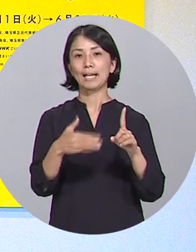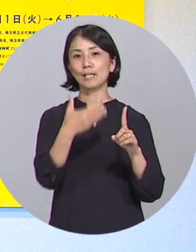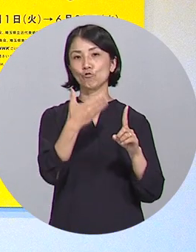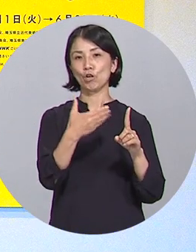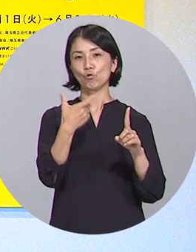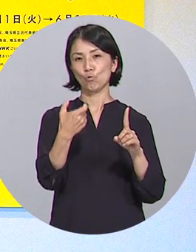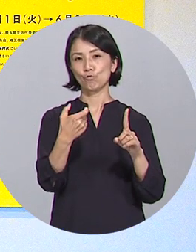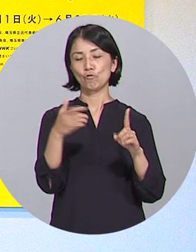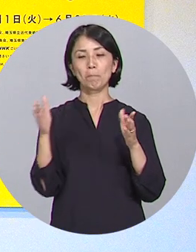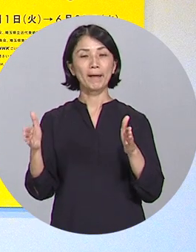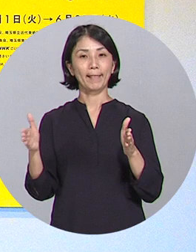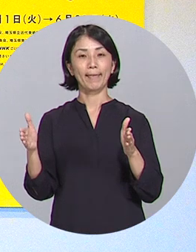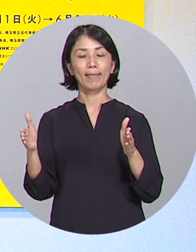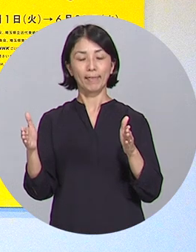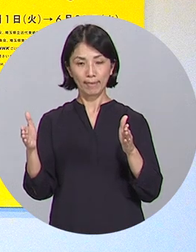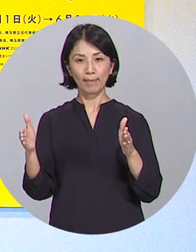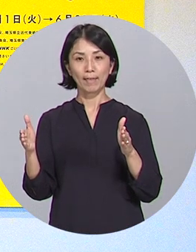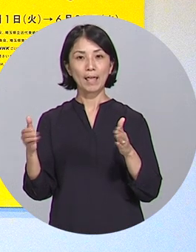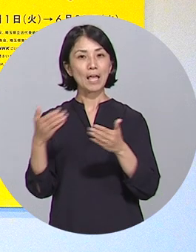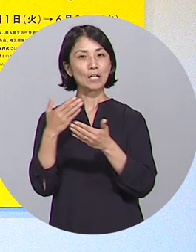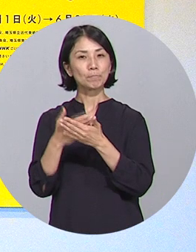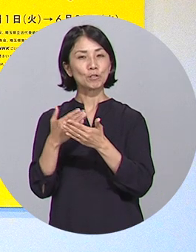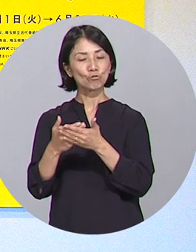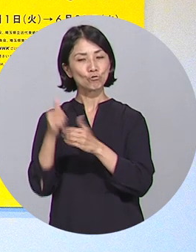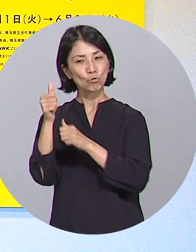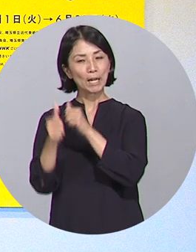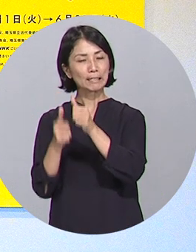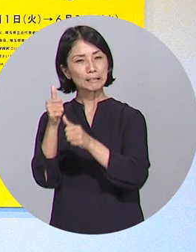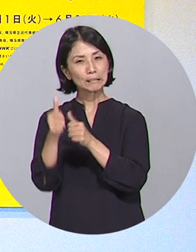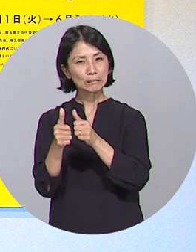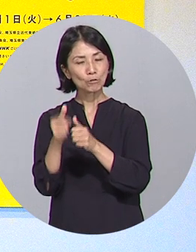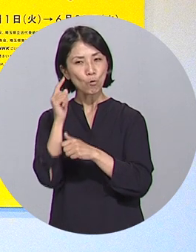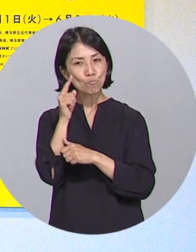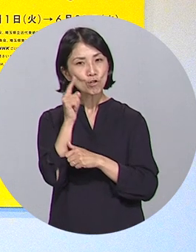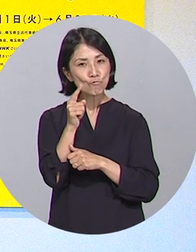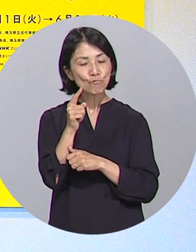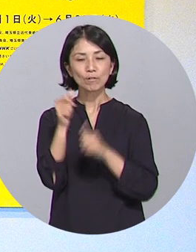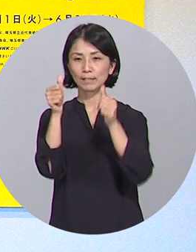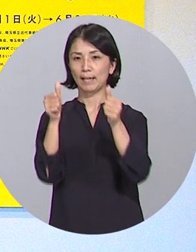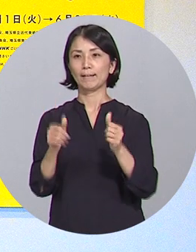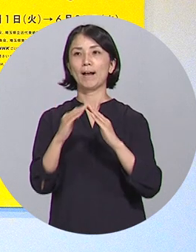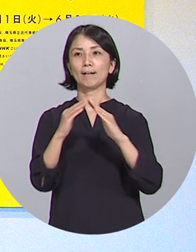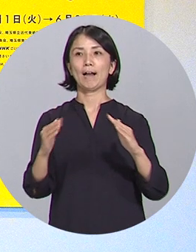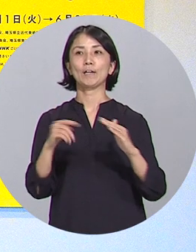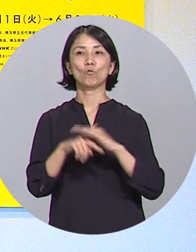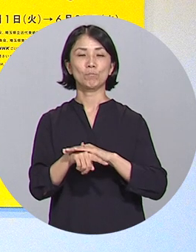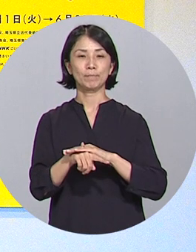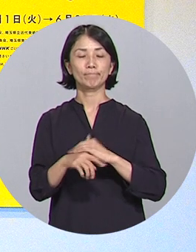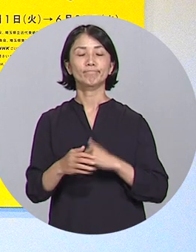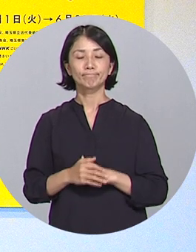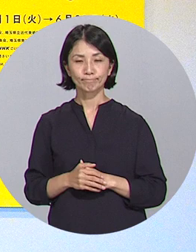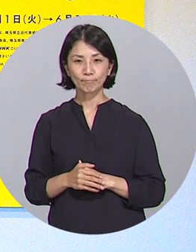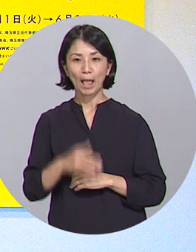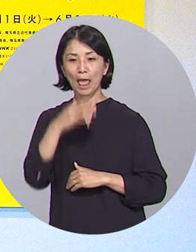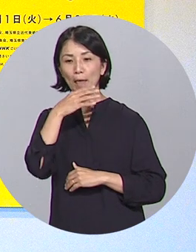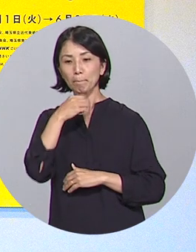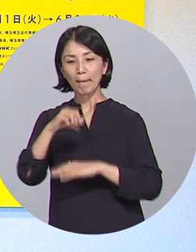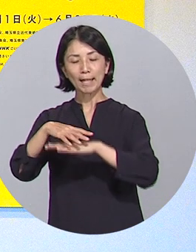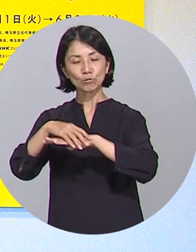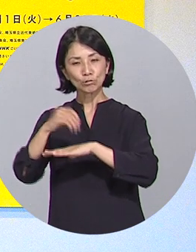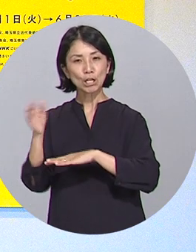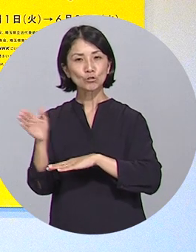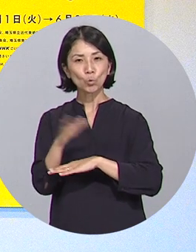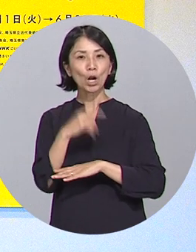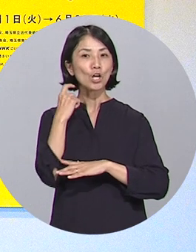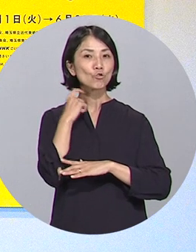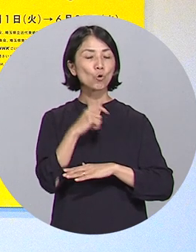1960年までの埼玉の美術の歴史をたどる展覧会なんです。 明治の初め頃から昭和の半ば